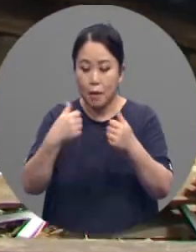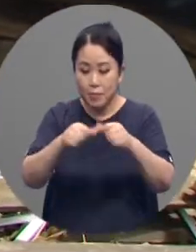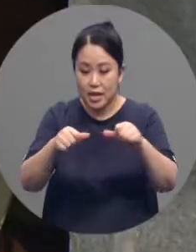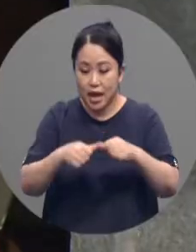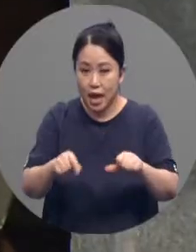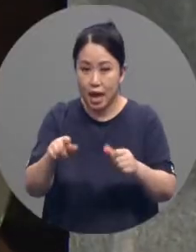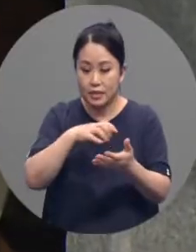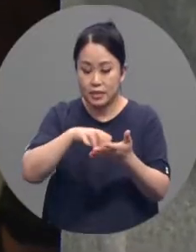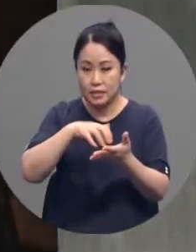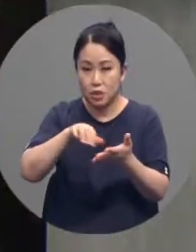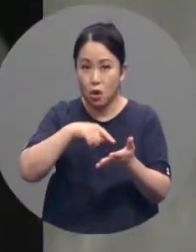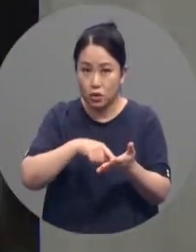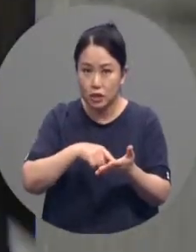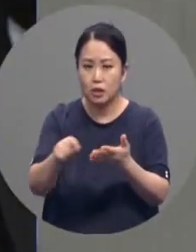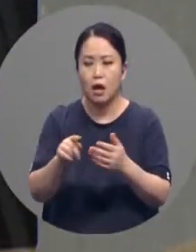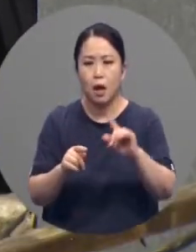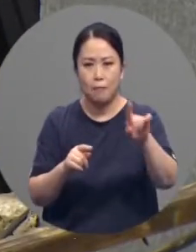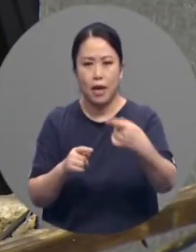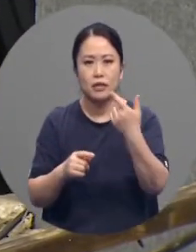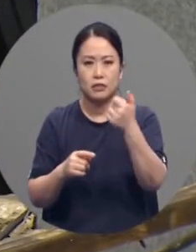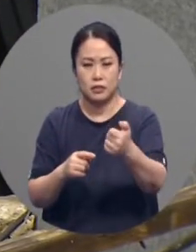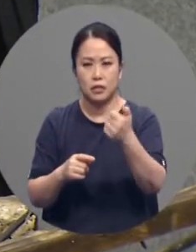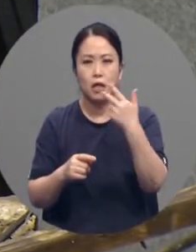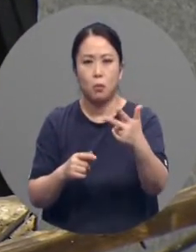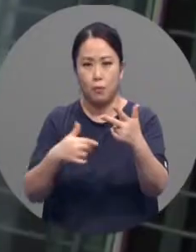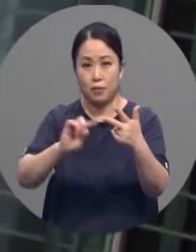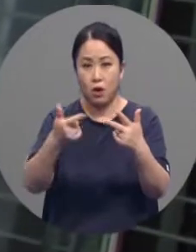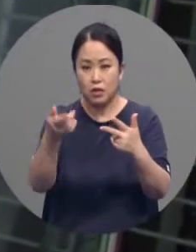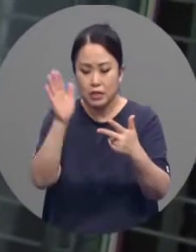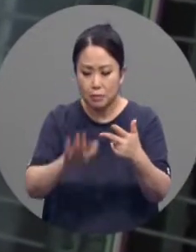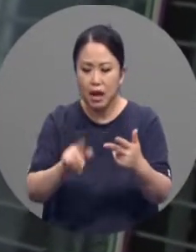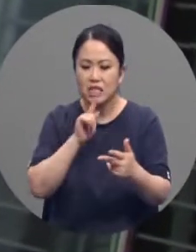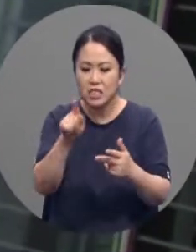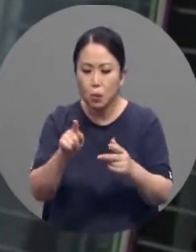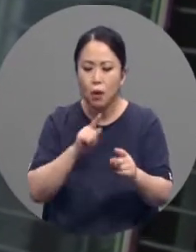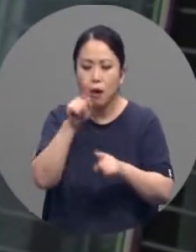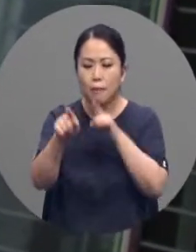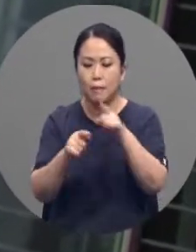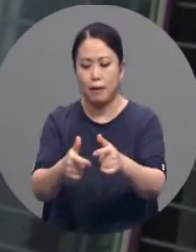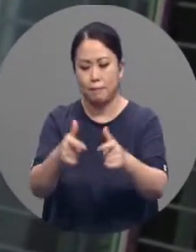107건이지만 피해 신고는 계속 늘고 있습니다. MBC 뉴스 이두원입니다.